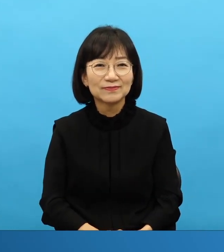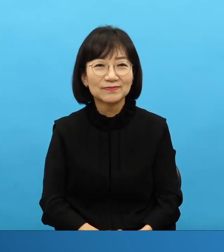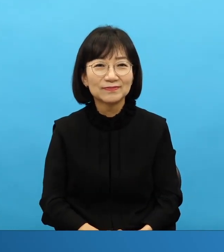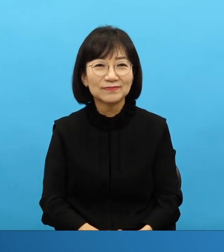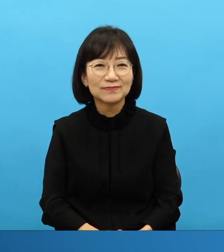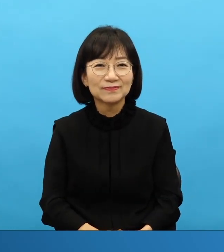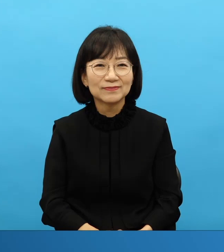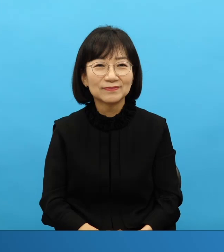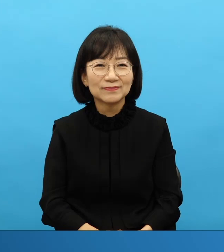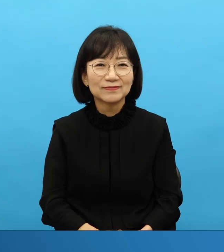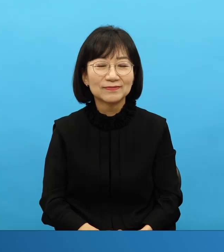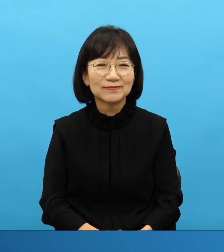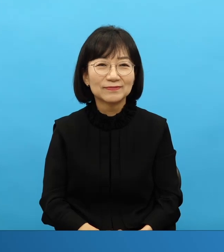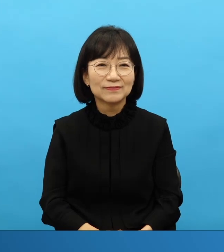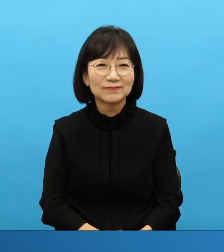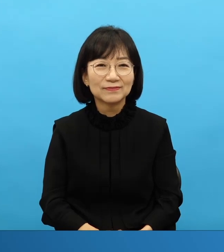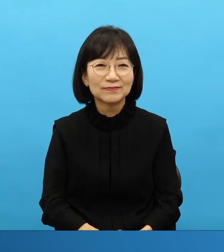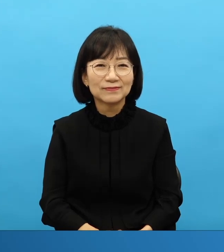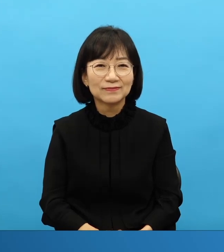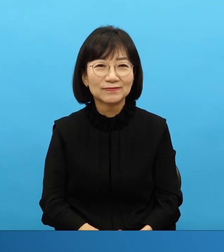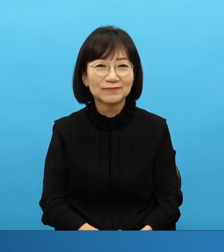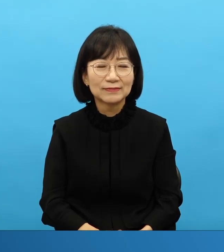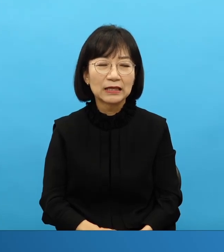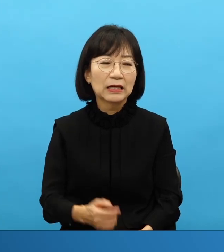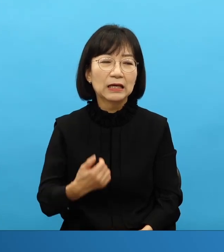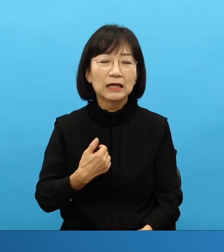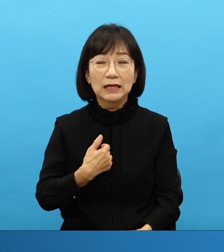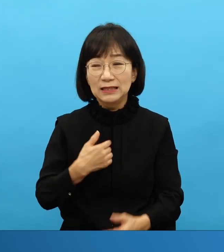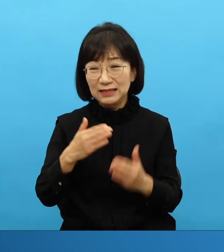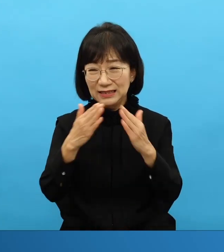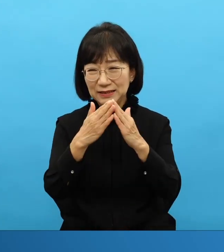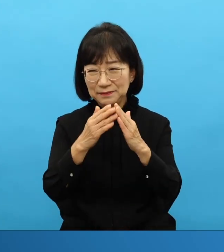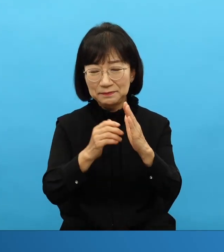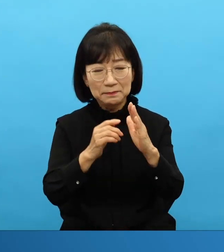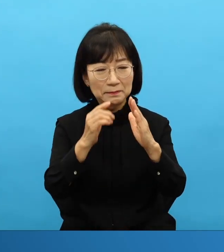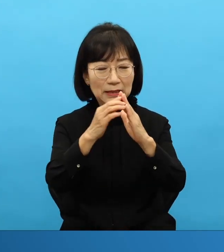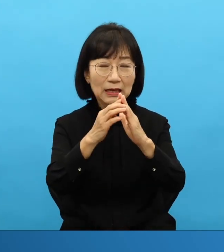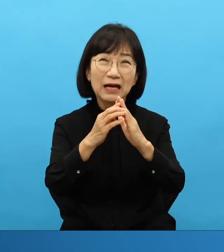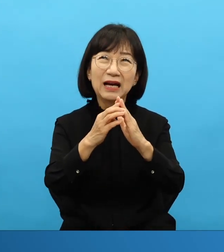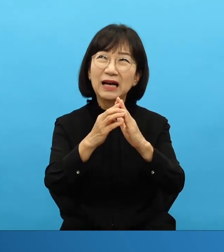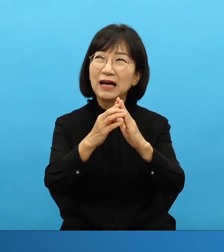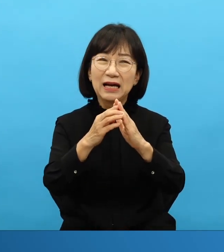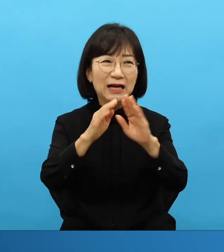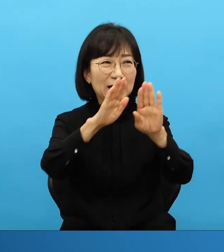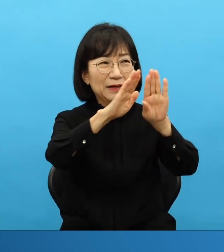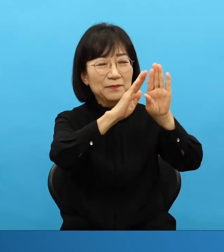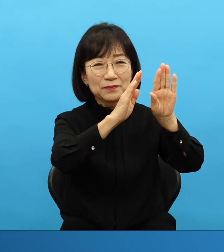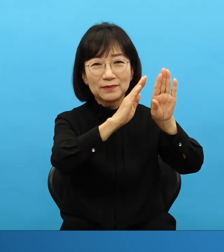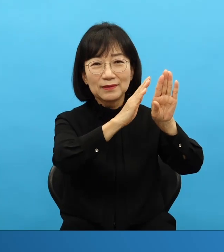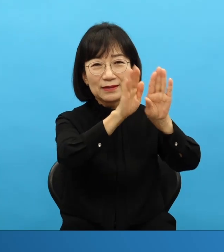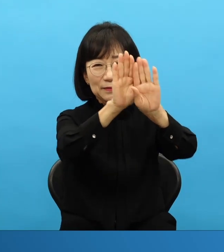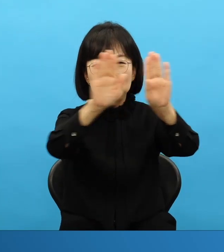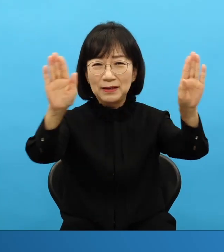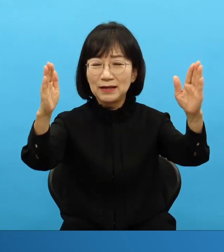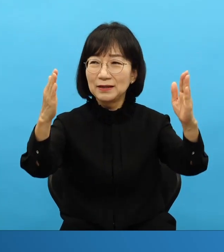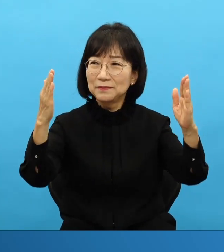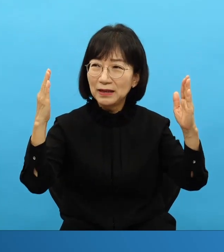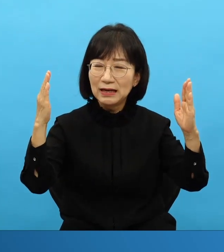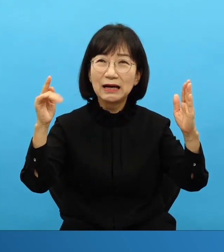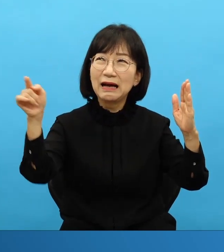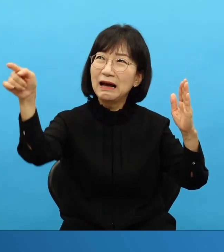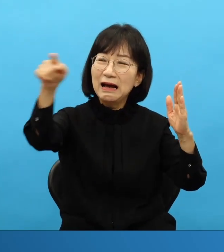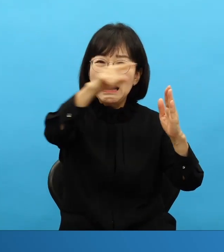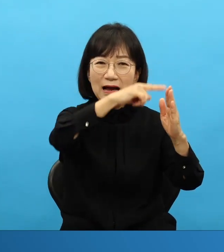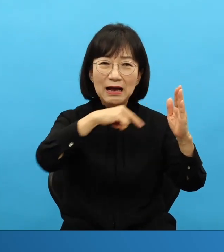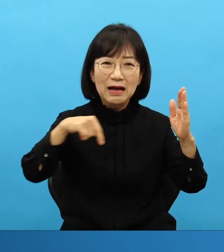어떻게 살겠노? 곰팡이 쓰리고 햇빛도 안 들어오고 내 건강 완전히 나를 죽음